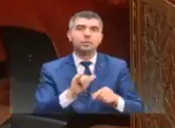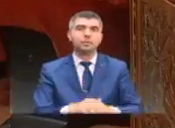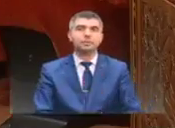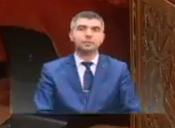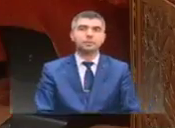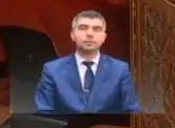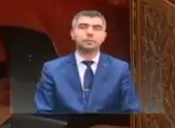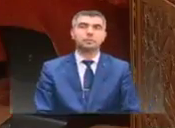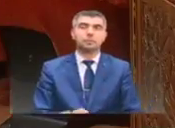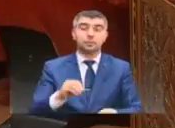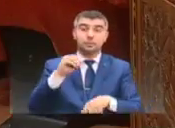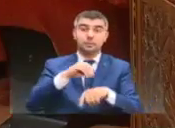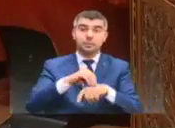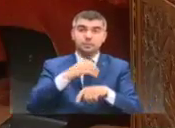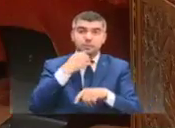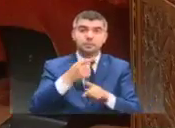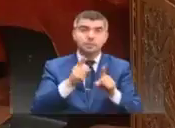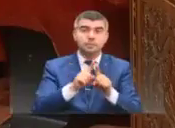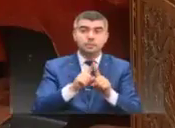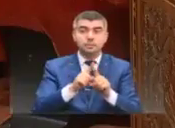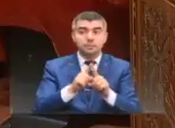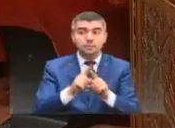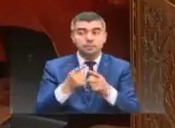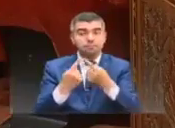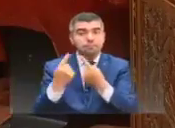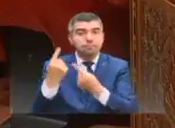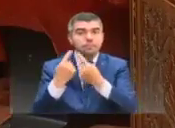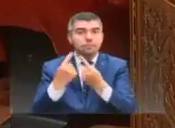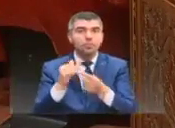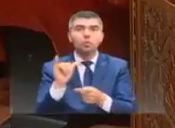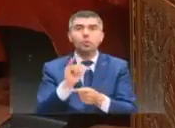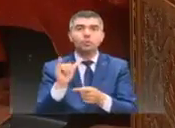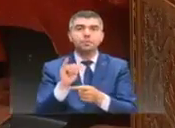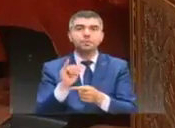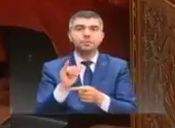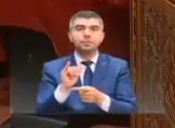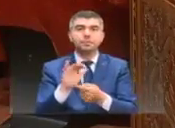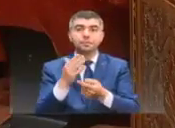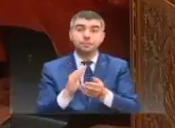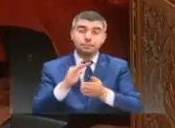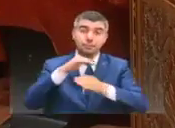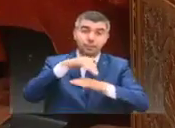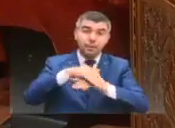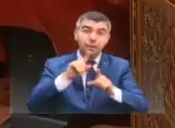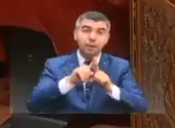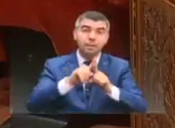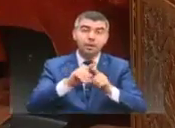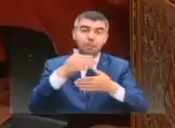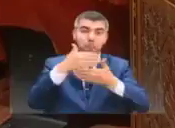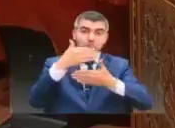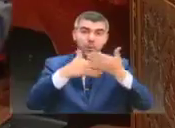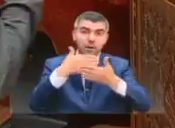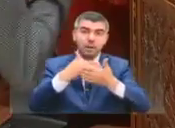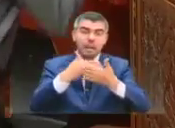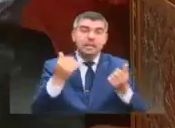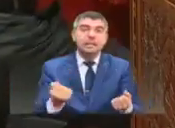يكون عندنا طرف نتعاقد معه أو مخاطب باش نضمنوا لهذه السدود على الأقل وقعها في التنمية المحلية. وتقريبا